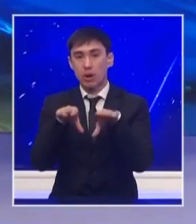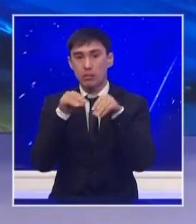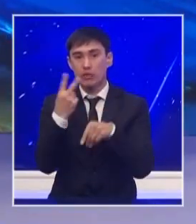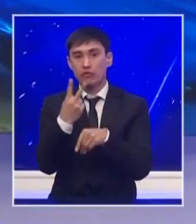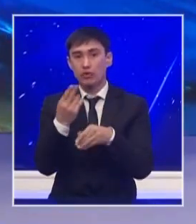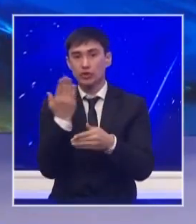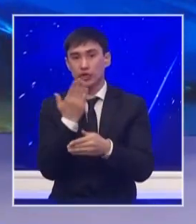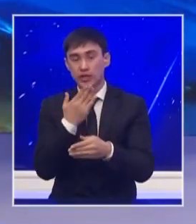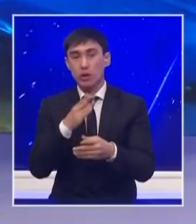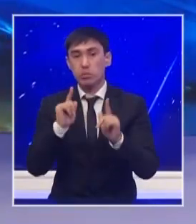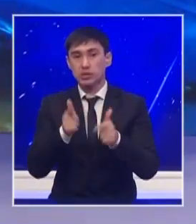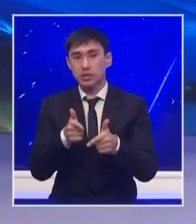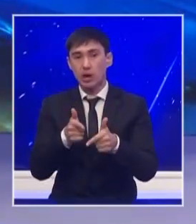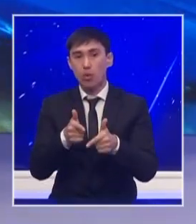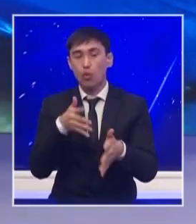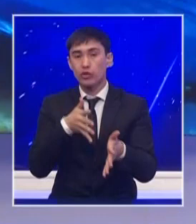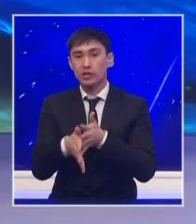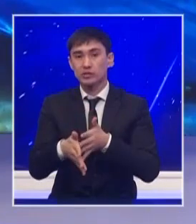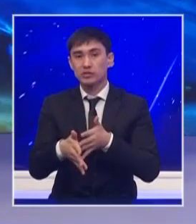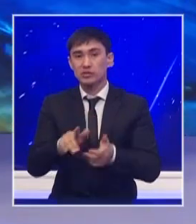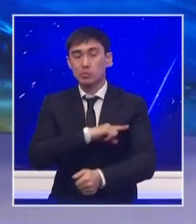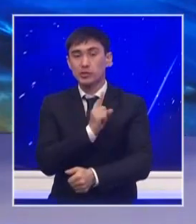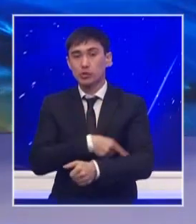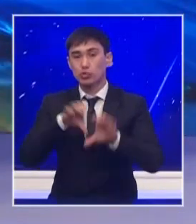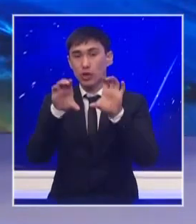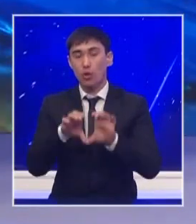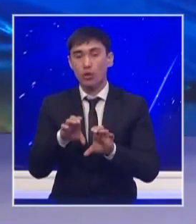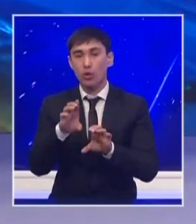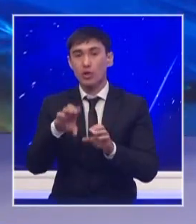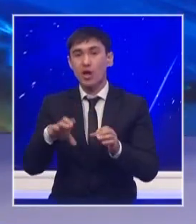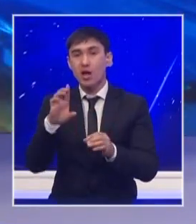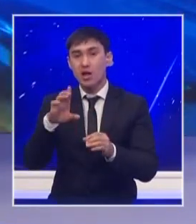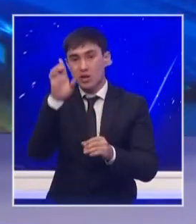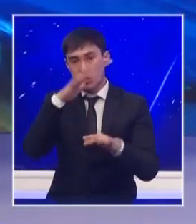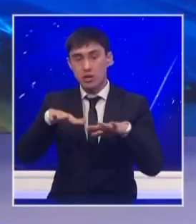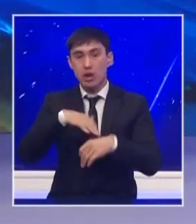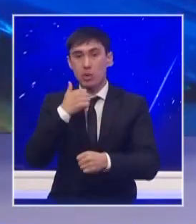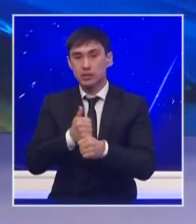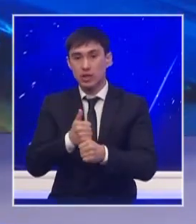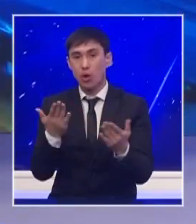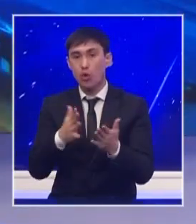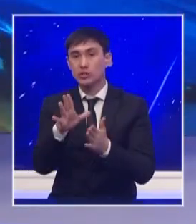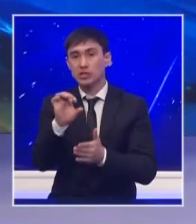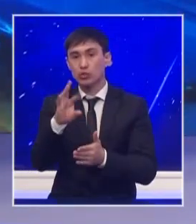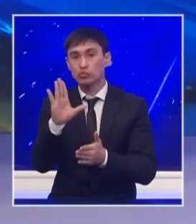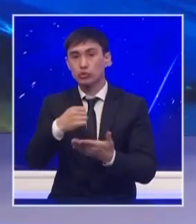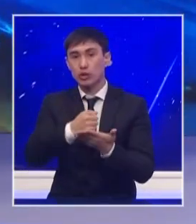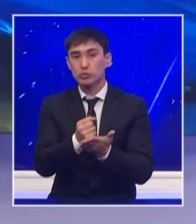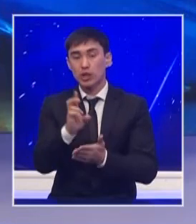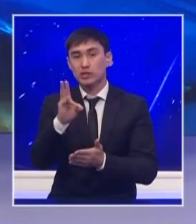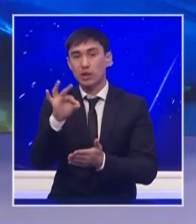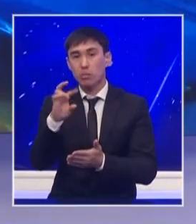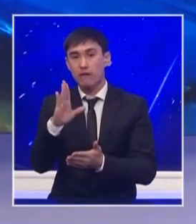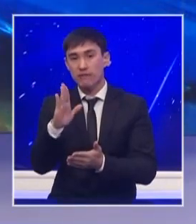в двух чтениях признали утратившим силу Закон о елбасы какой статус закрепится за нурсултаном Назарбаевым